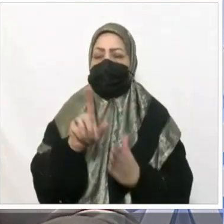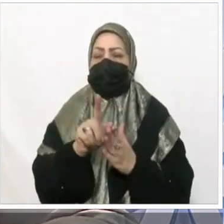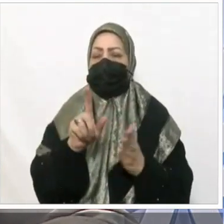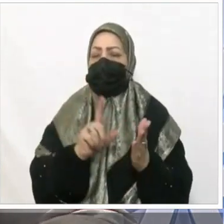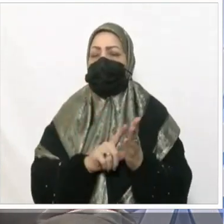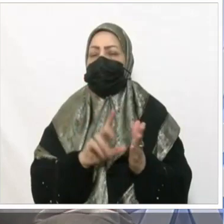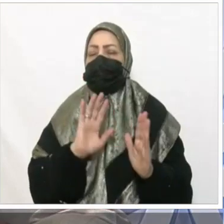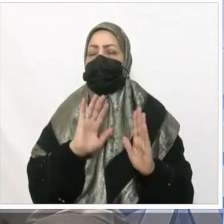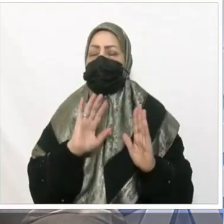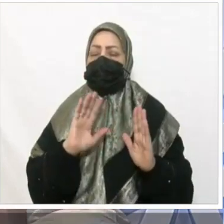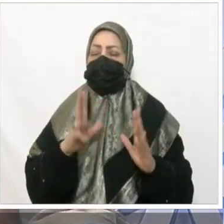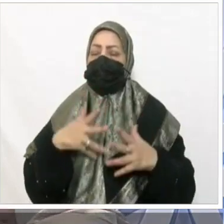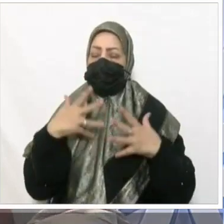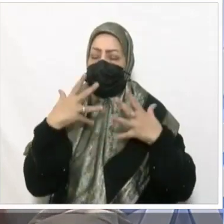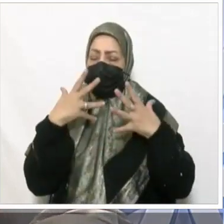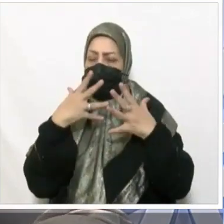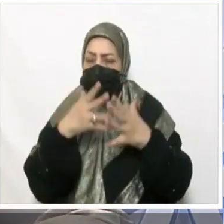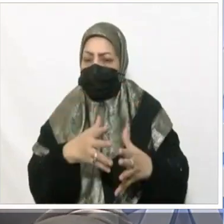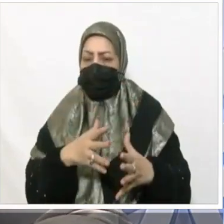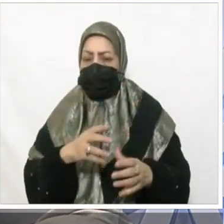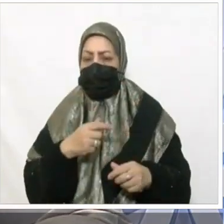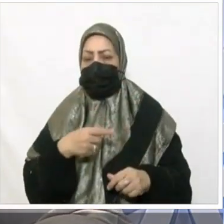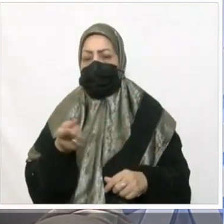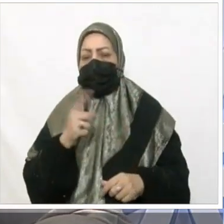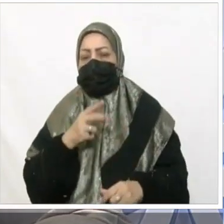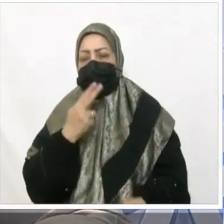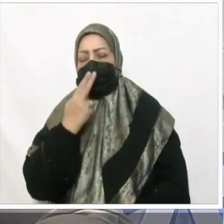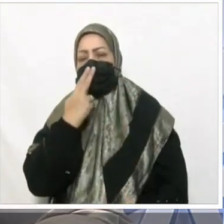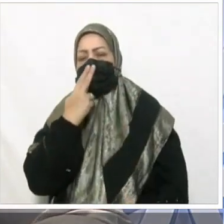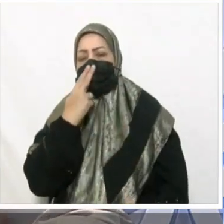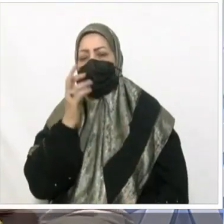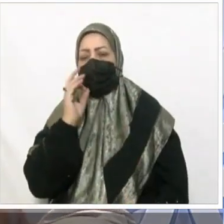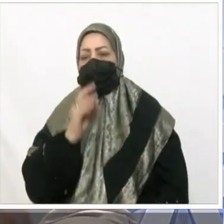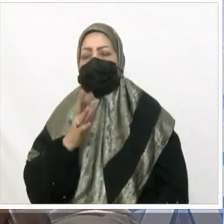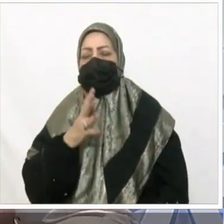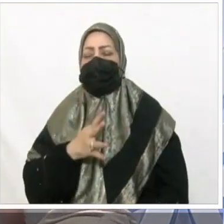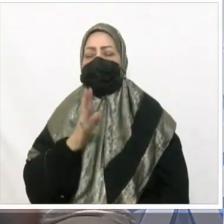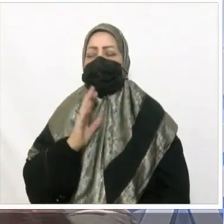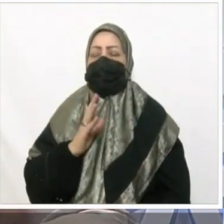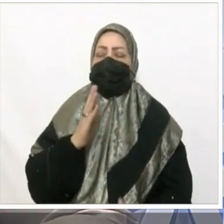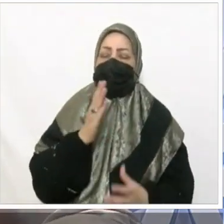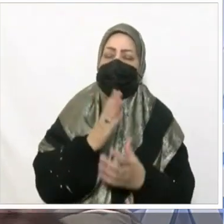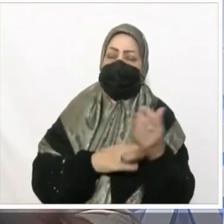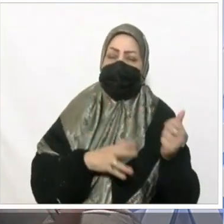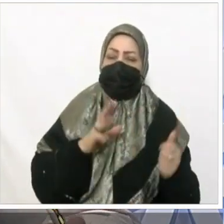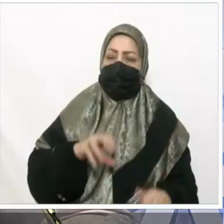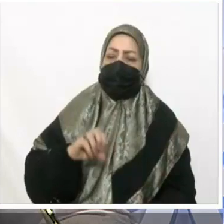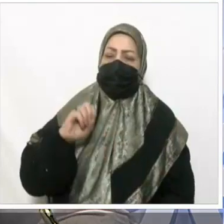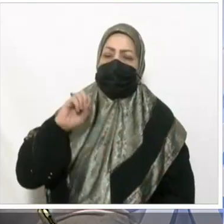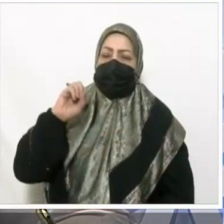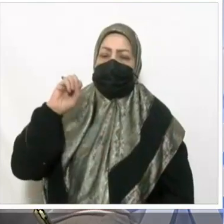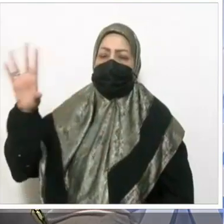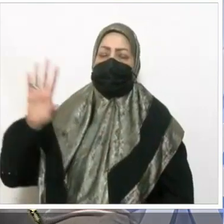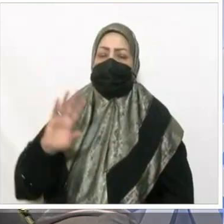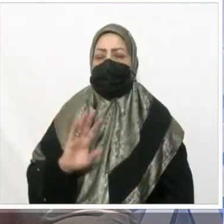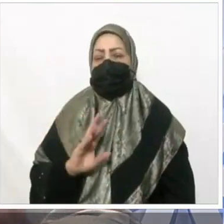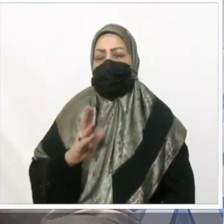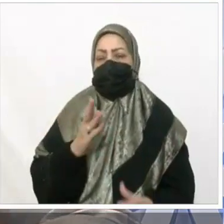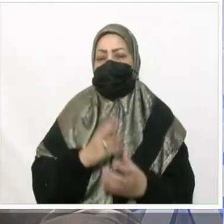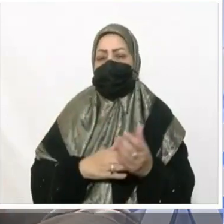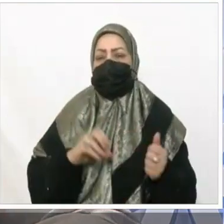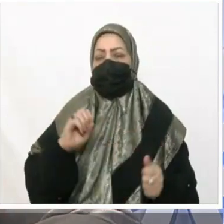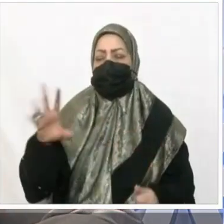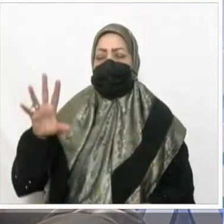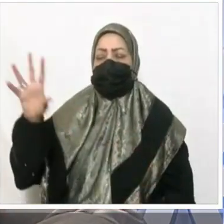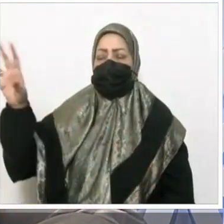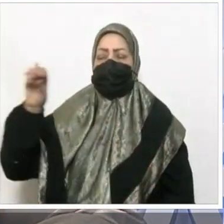فالأمر فيها هين. يعني إذا كان الإنسان مثلا مضطر إلى أن يخرج ليروح بأولاده من المدرسة يكون أولا